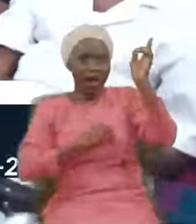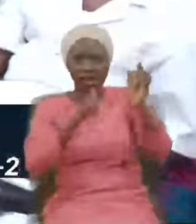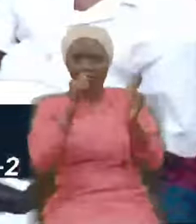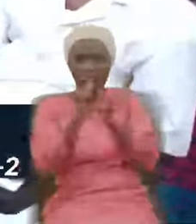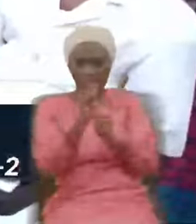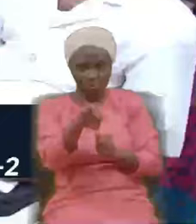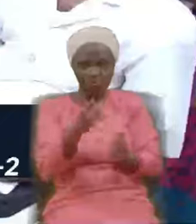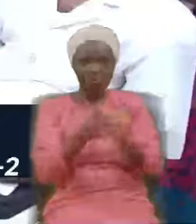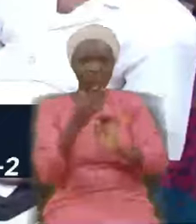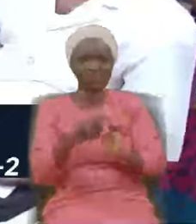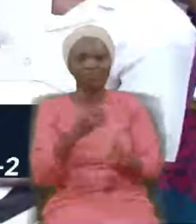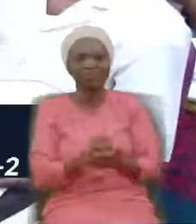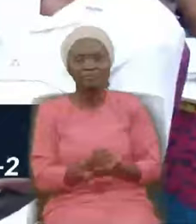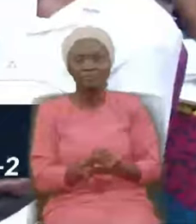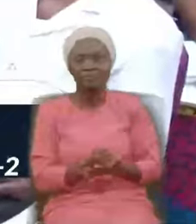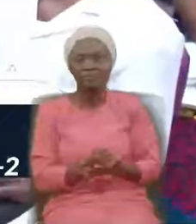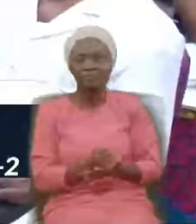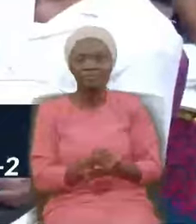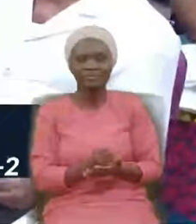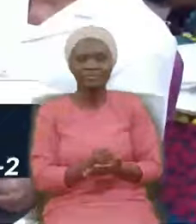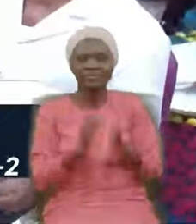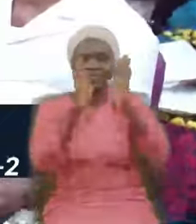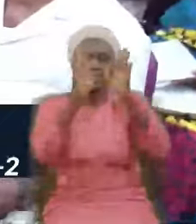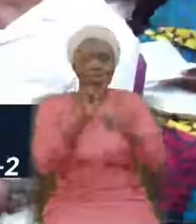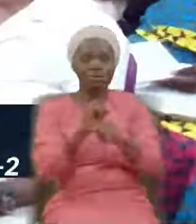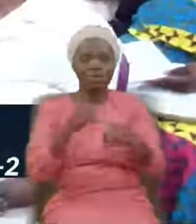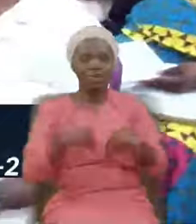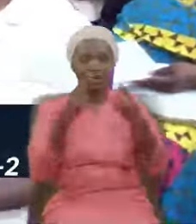Le Pourvoyeur dit, « Je suis avec toi. » Le miracle est venu.